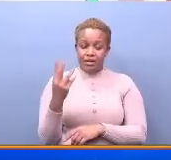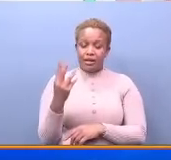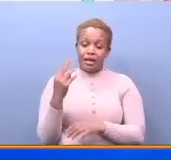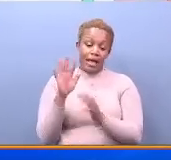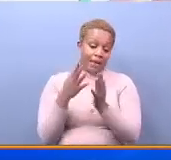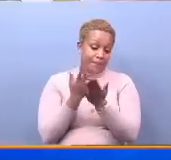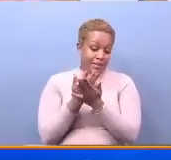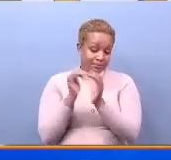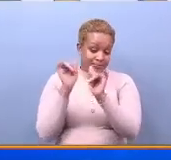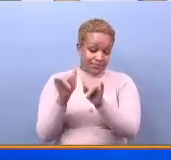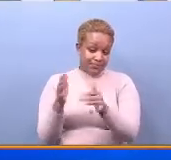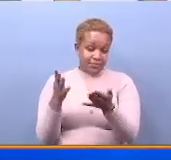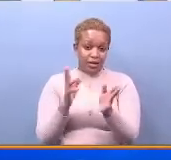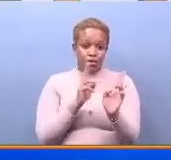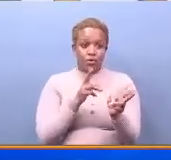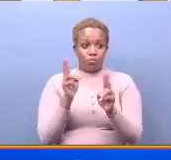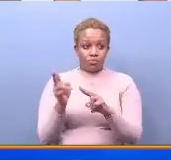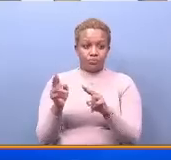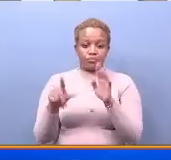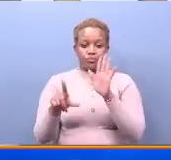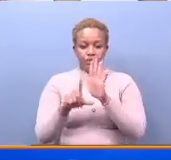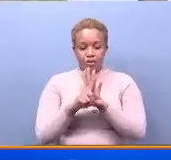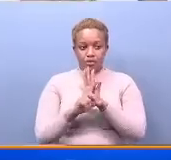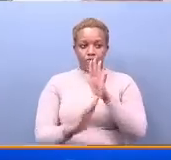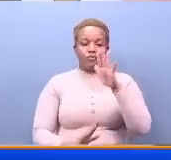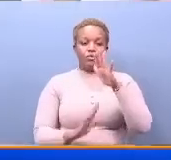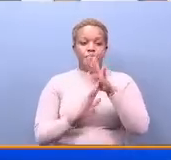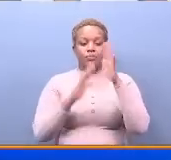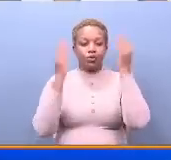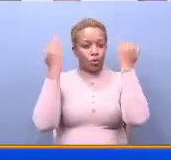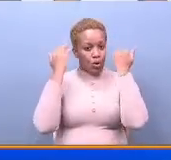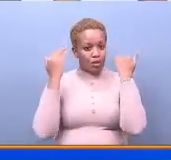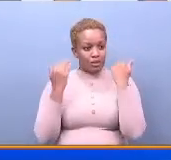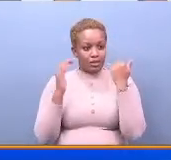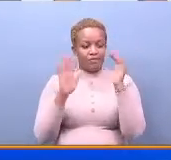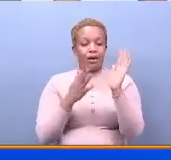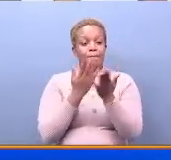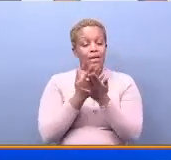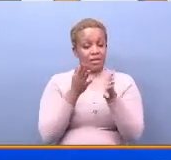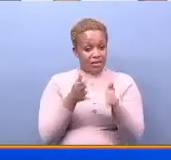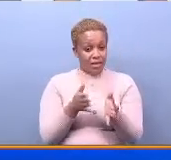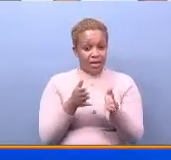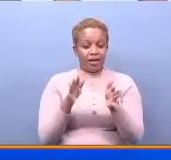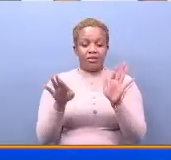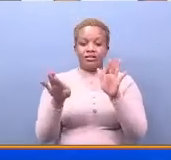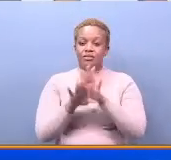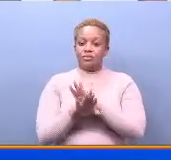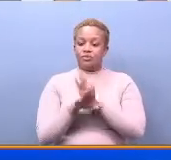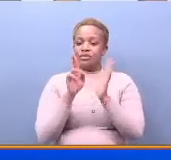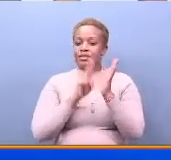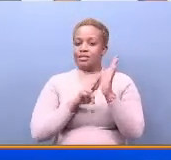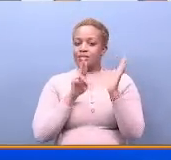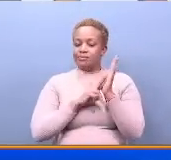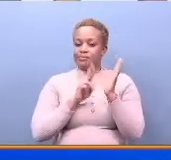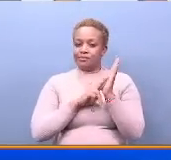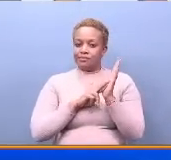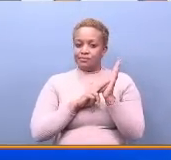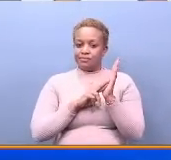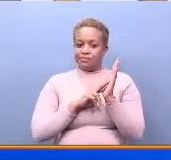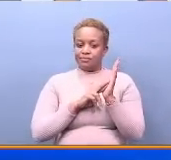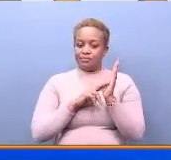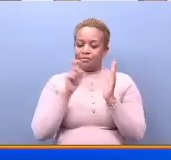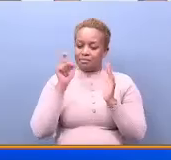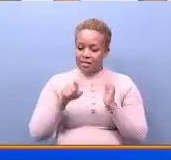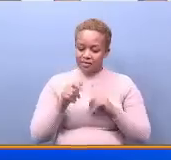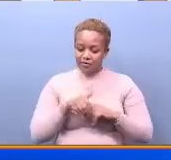hapo. Na kawaida ya sheria rules ya Supreme Court, apili kiwa pale, Deputy Registrar ya Supreme Court akwa supposed kufuatilia